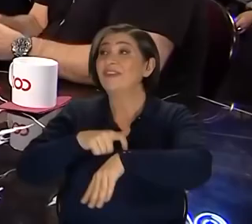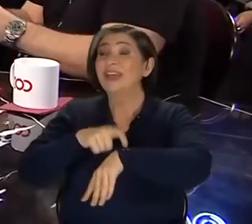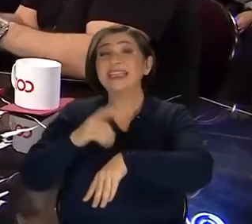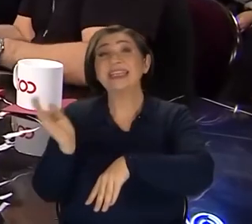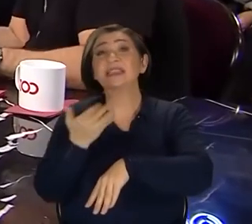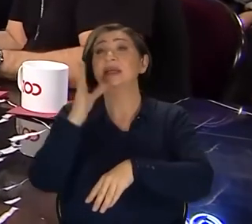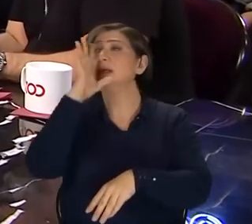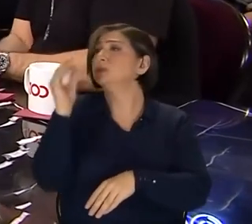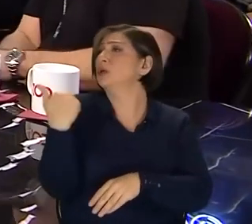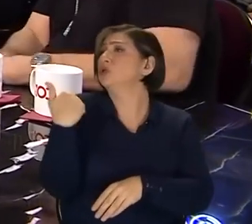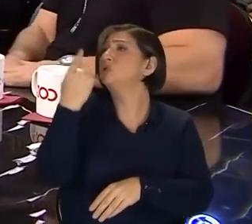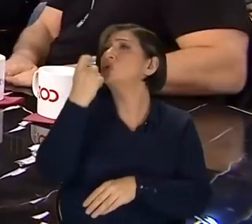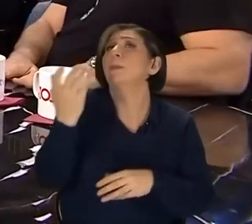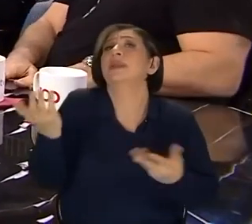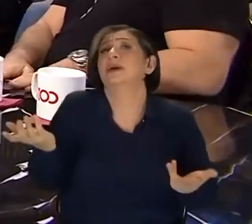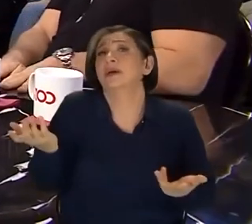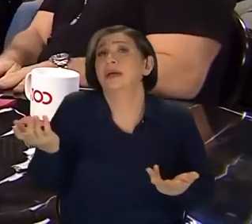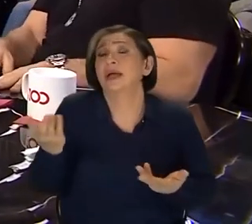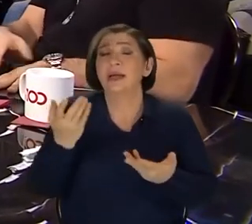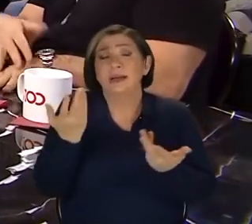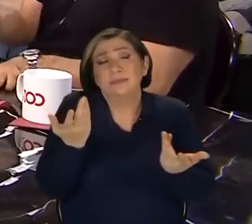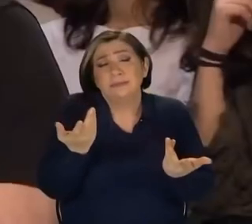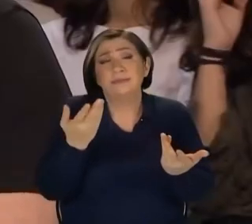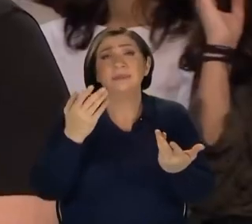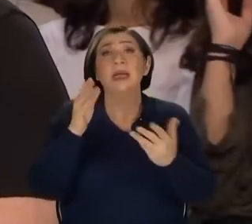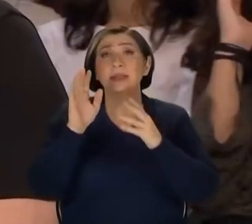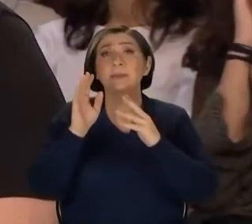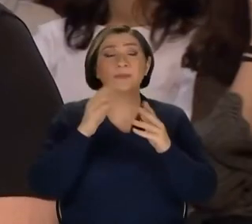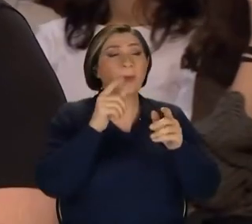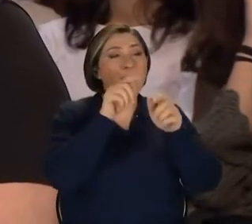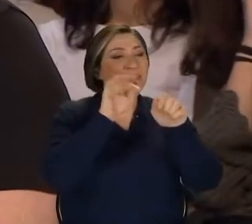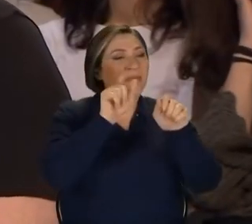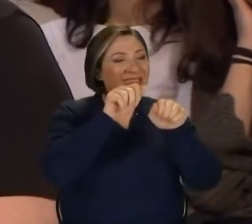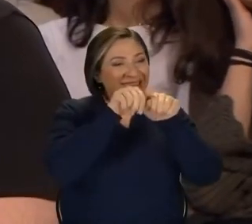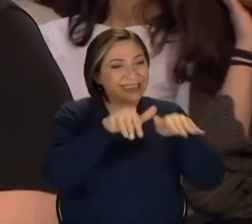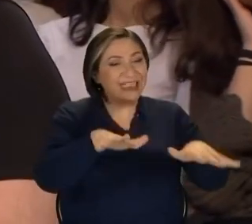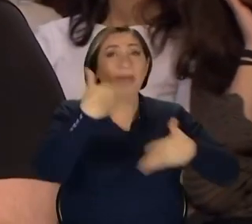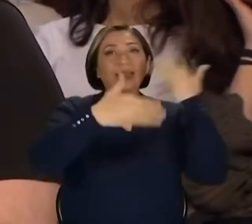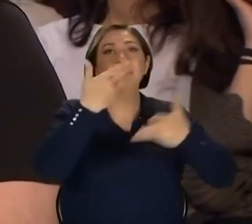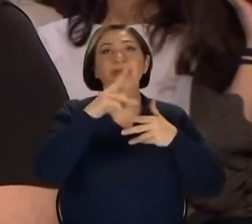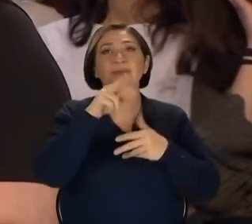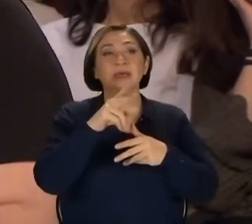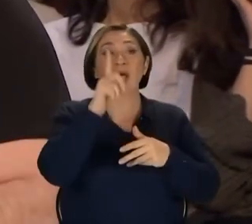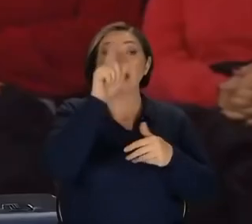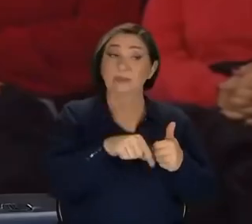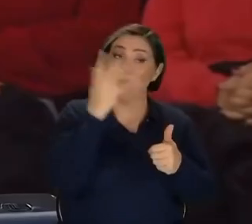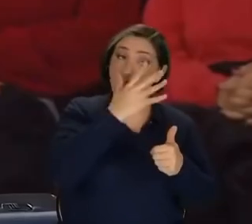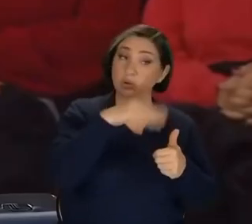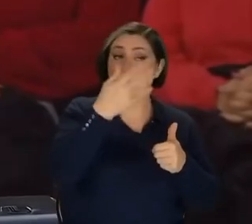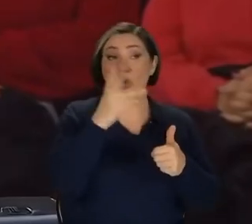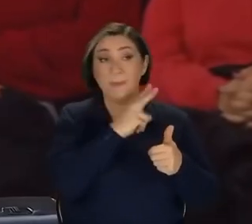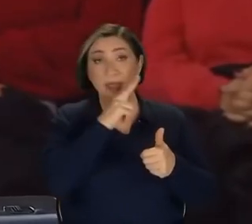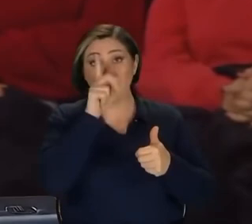geçir... Yani kimse sormadığı için Okan... Tariflere evet, bir mekanizma ya, tarifi gibi. Yani şimdi kara sonra komik mi? Ama bir